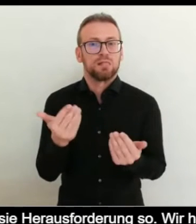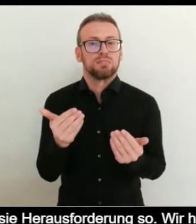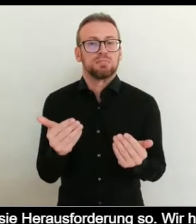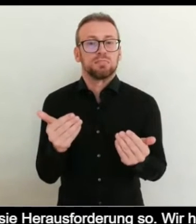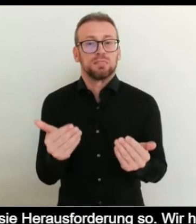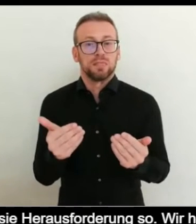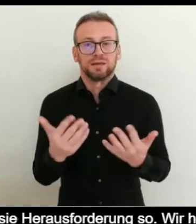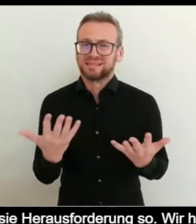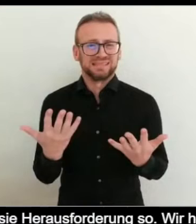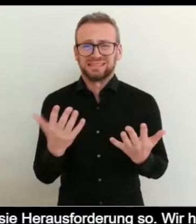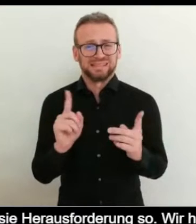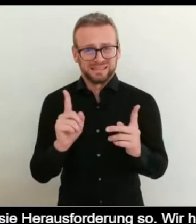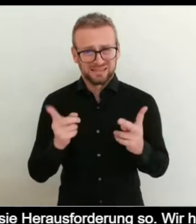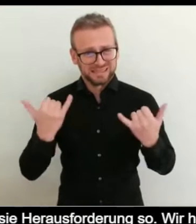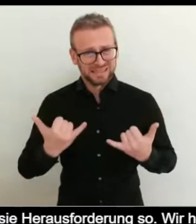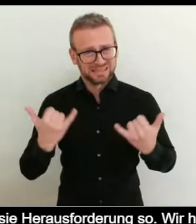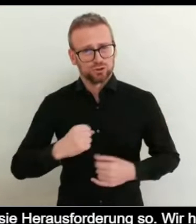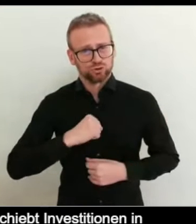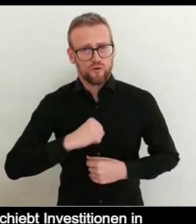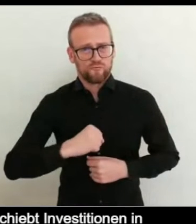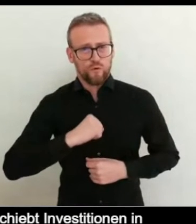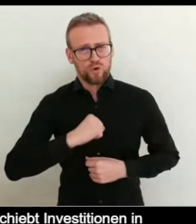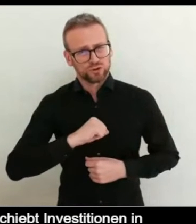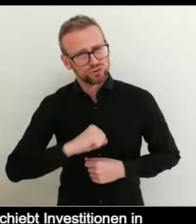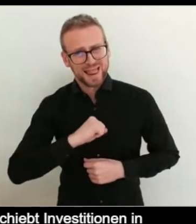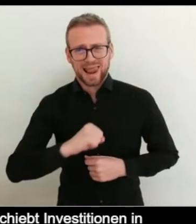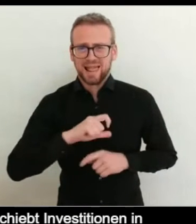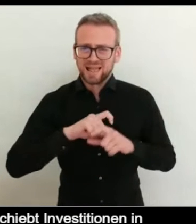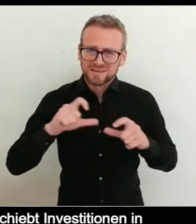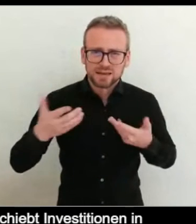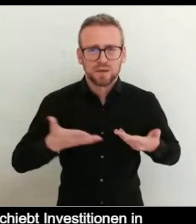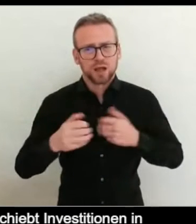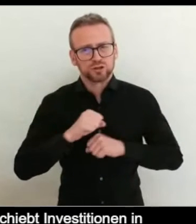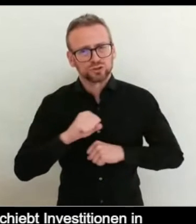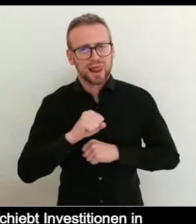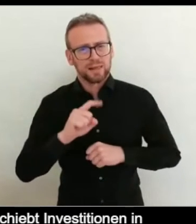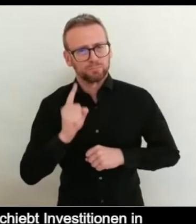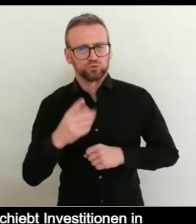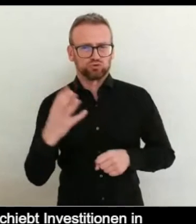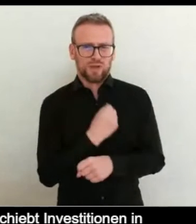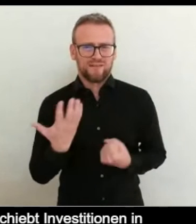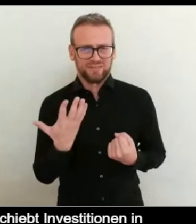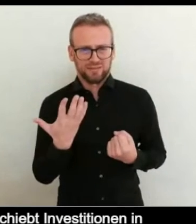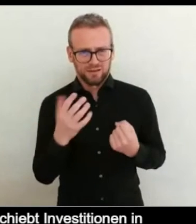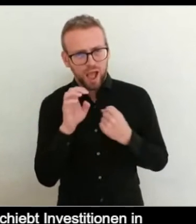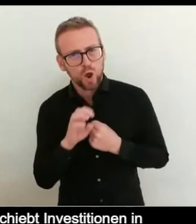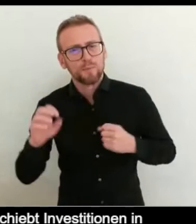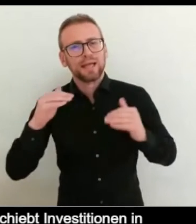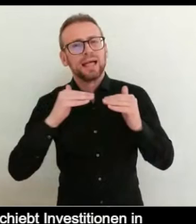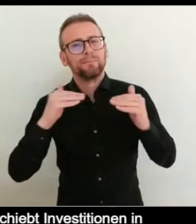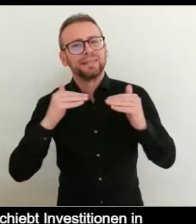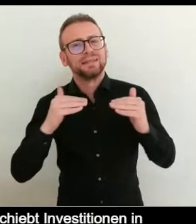bestreitet selbst die Ampel in Berlin, nicht eine Lücke, bis wir die Stromversorgung, Energieversorgung mit Regenerativen